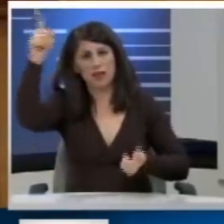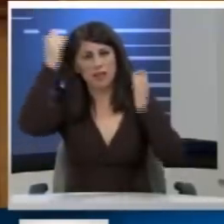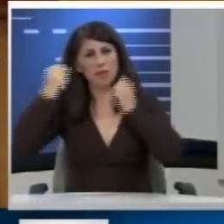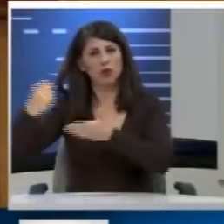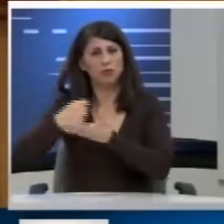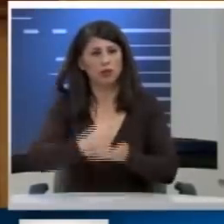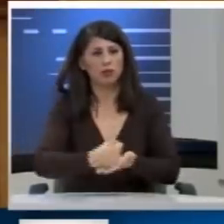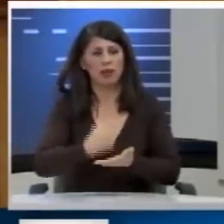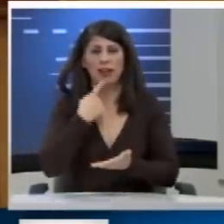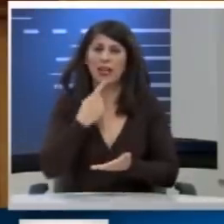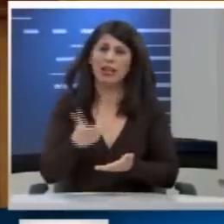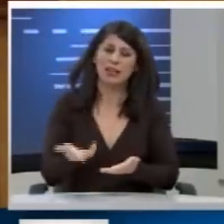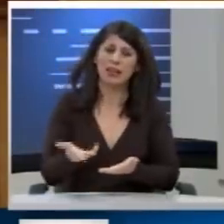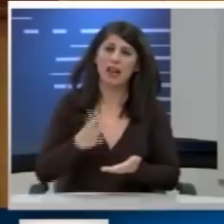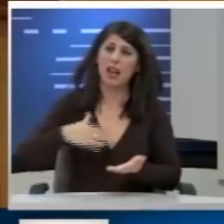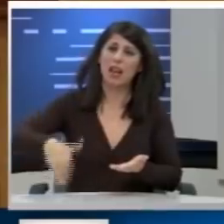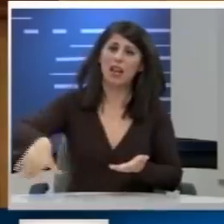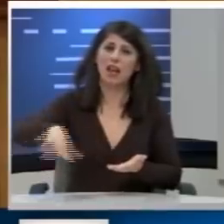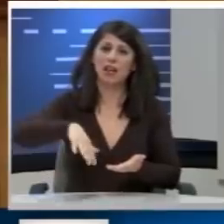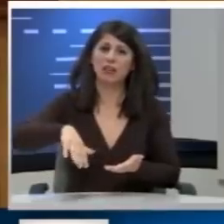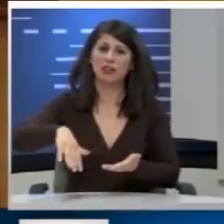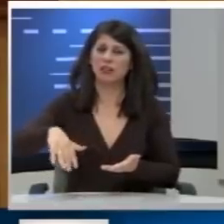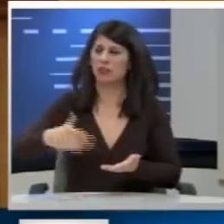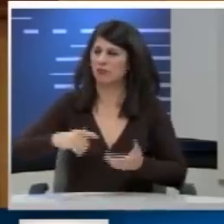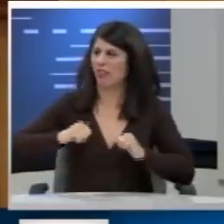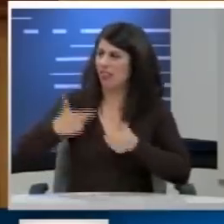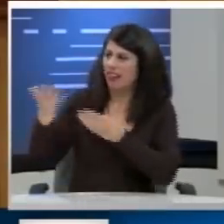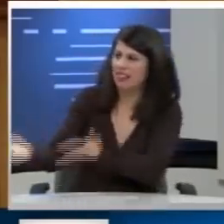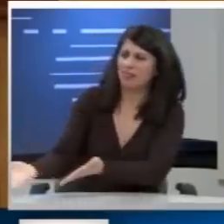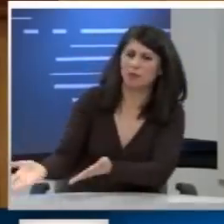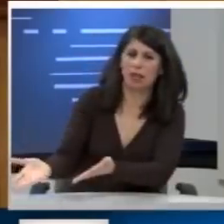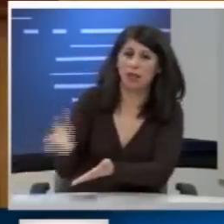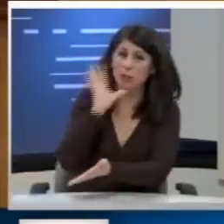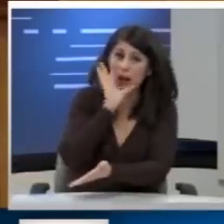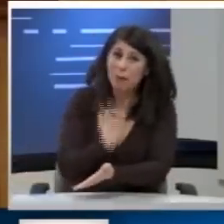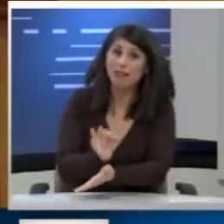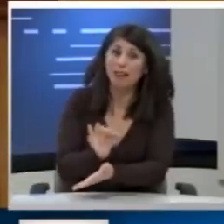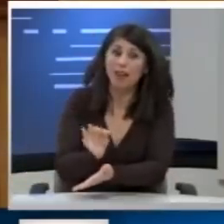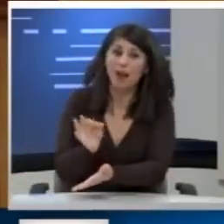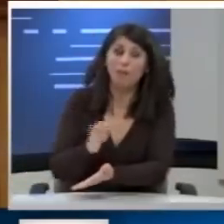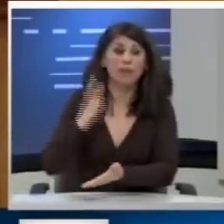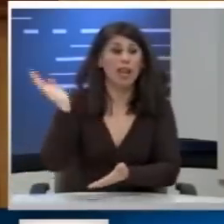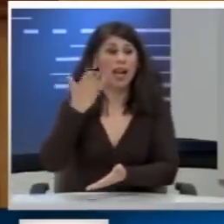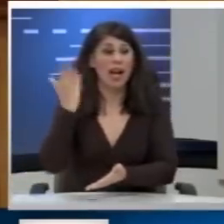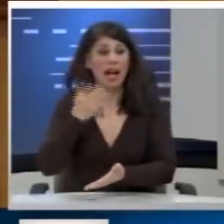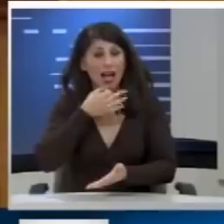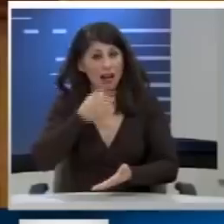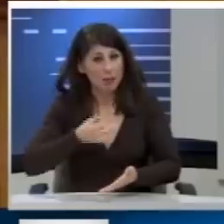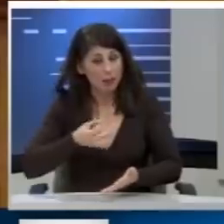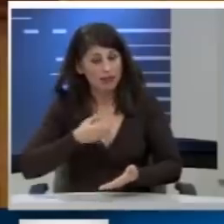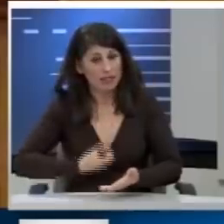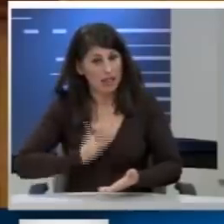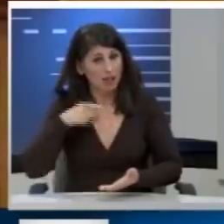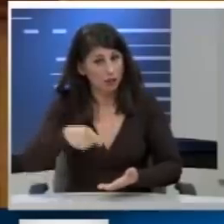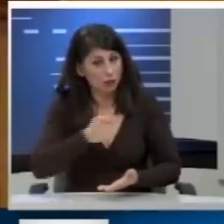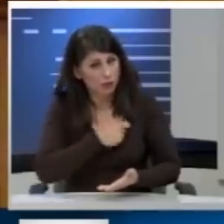αποζημιώσεις. Λένε, ο λαός λέει ότι είναι θρασίμια. Γιατί ειλικρινά, εάν έκφραζαν αυτό που